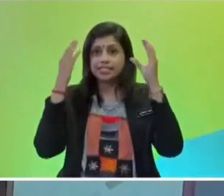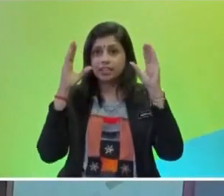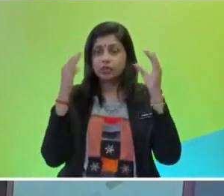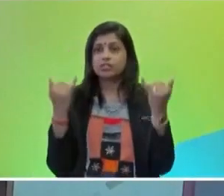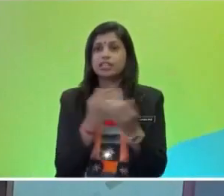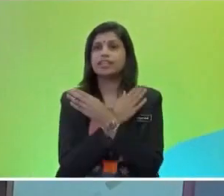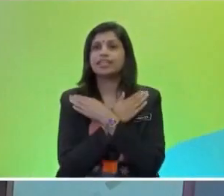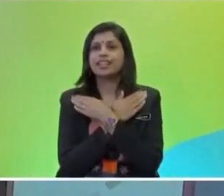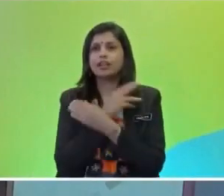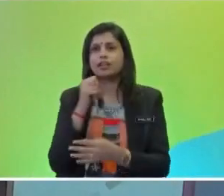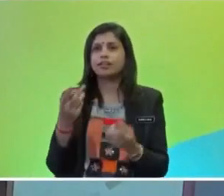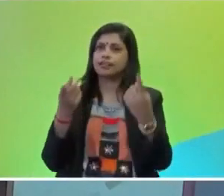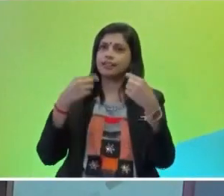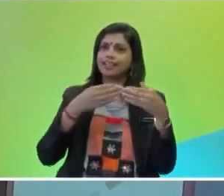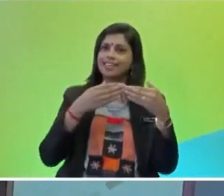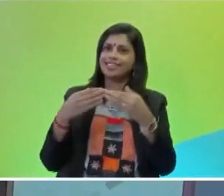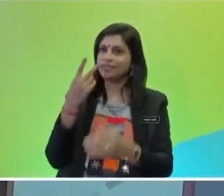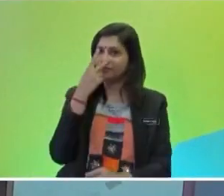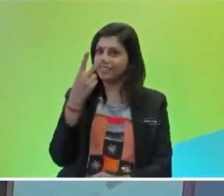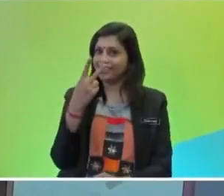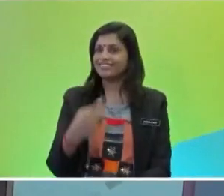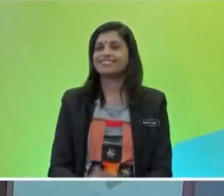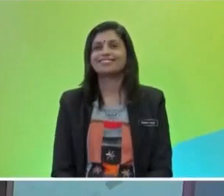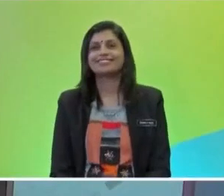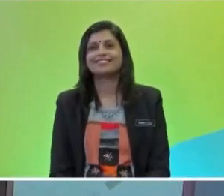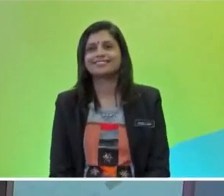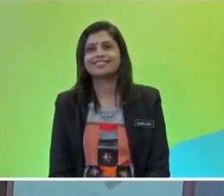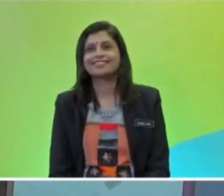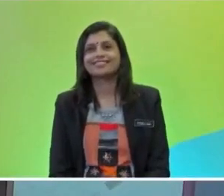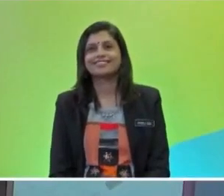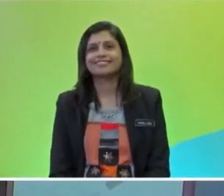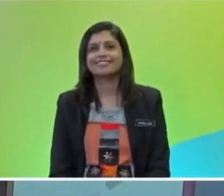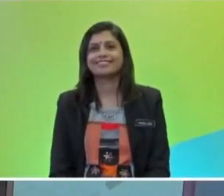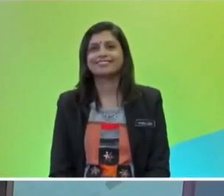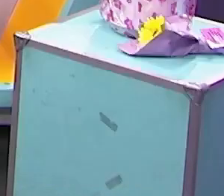seketika. Kembali semula selepas ini di slot tahap 2 di Didik TV KPM.